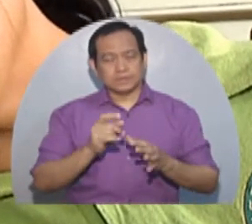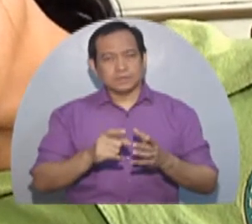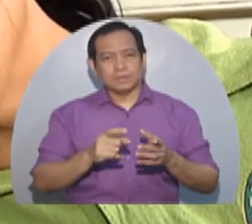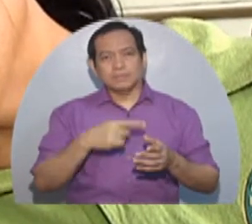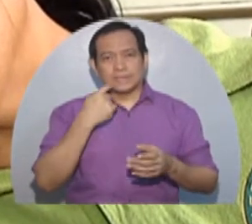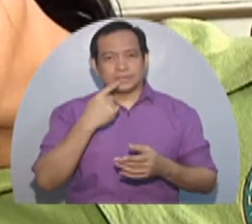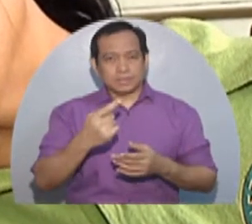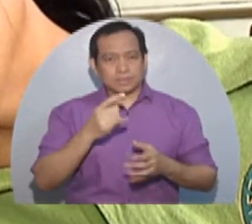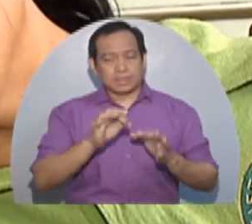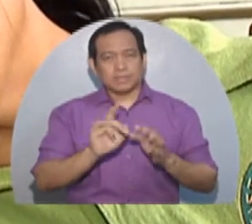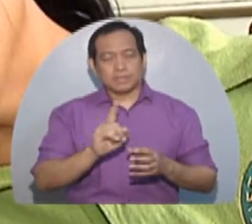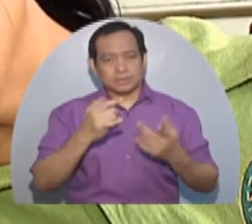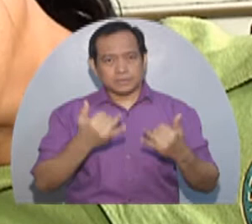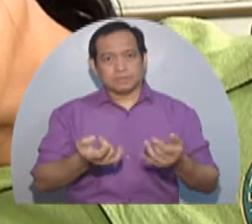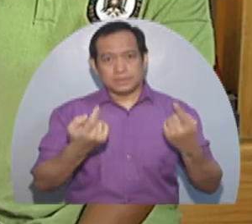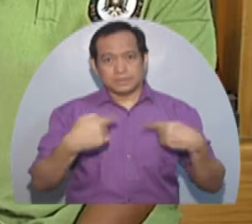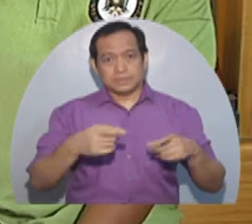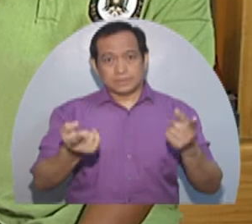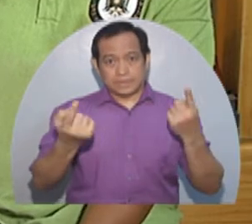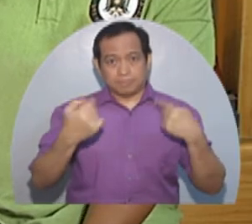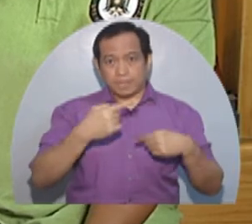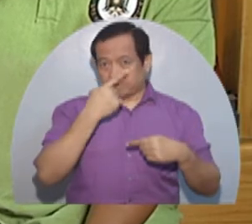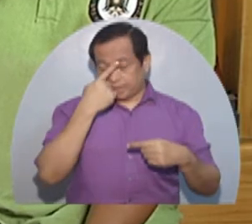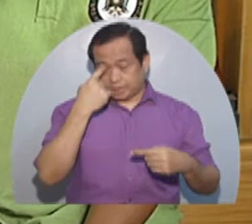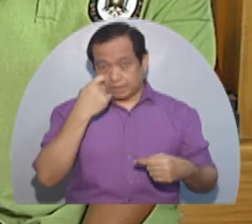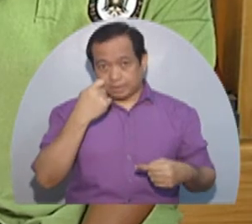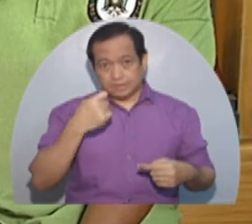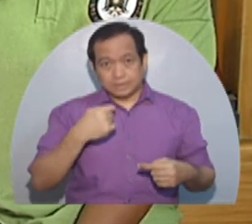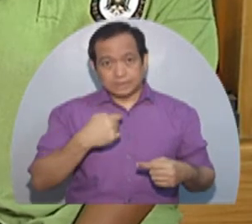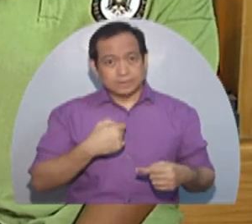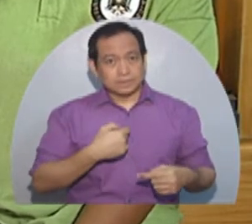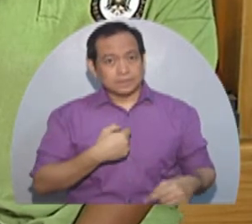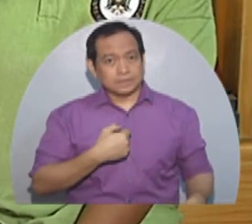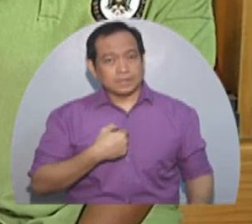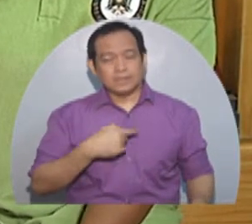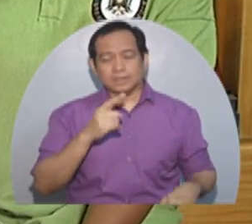kanya kung saan man siya ngayon. Umuwi na lang siya kasi hindi ko na siya